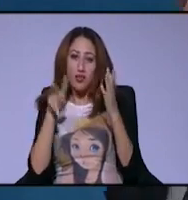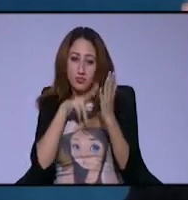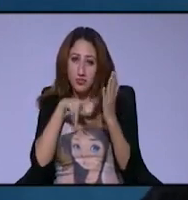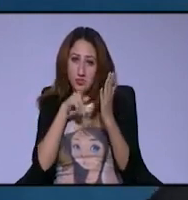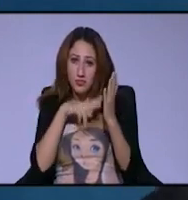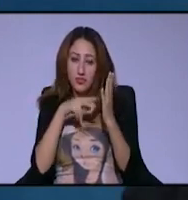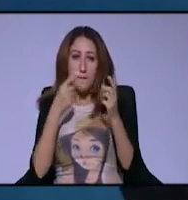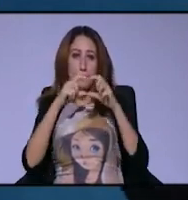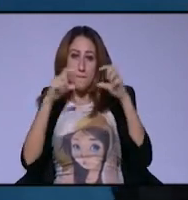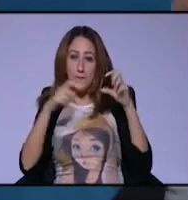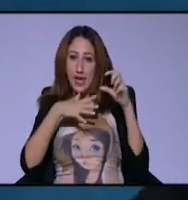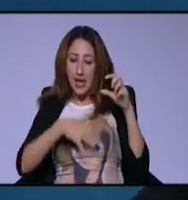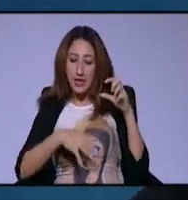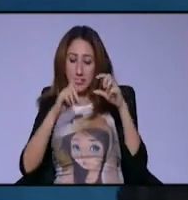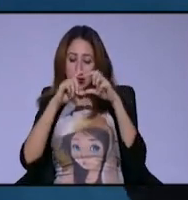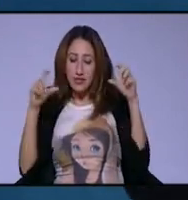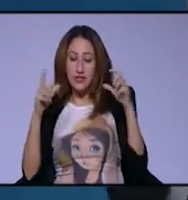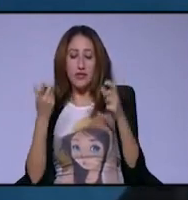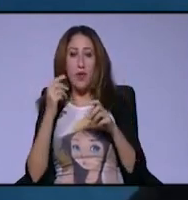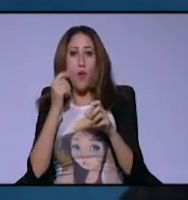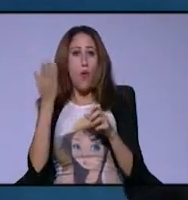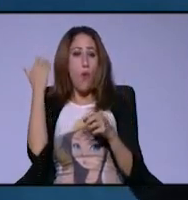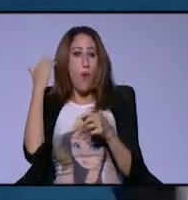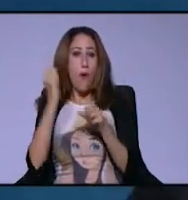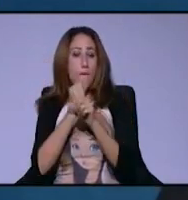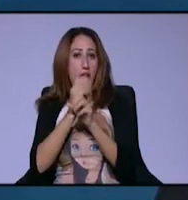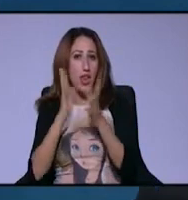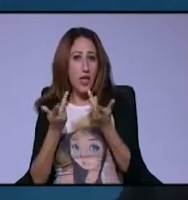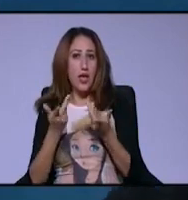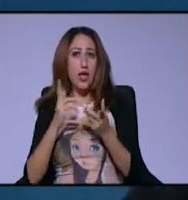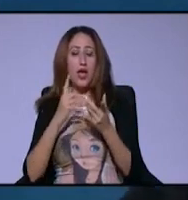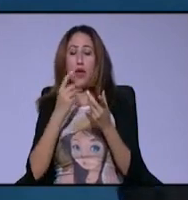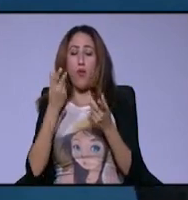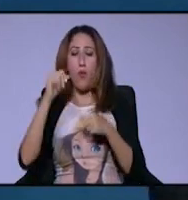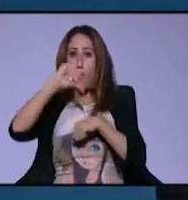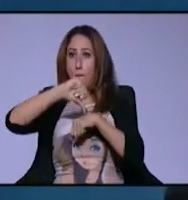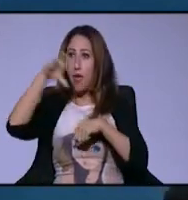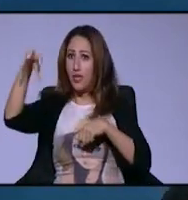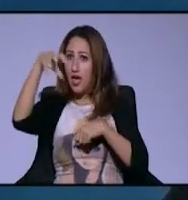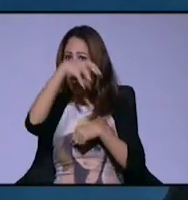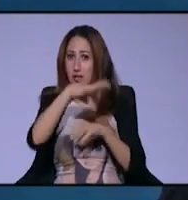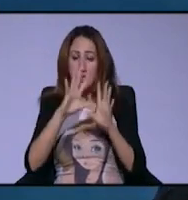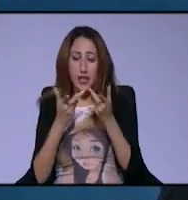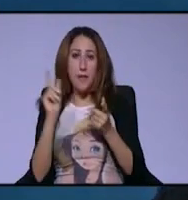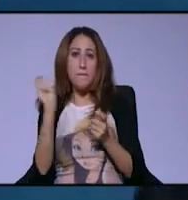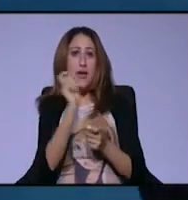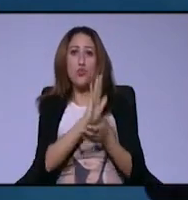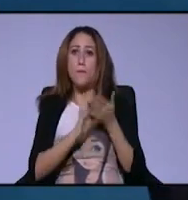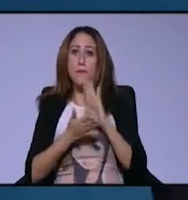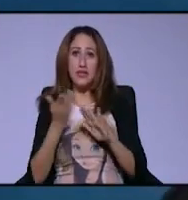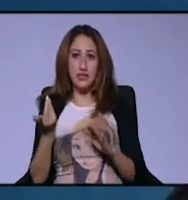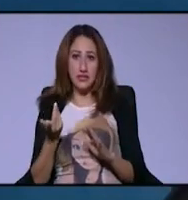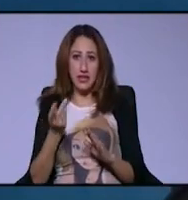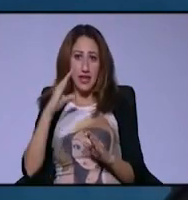ورد فيها من أحاديث والأحداث العظمى والمكانة الجليلة والمناقب الشريفة المتعلقة بهذه البقعة الطاهرة. فظهر